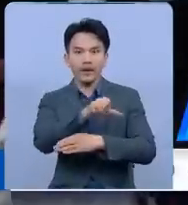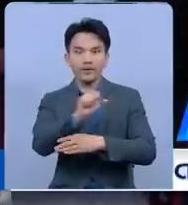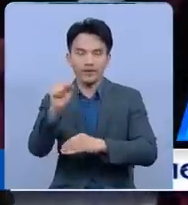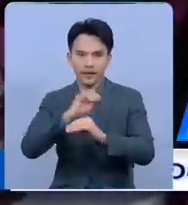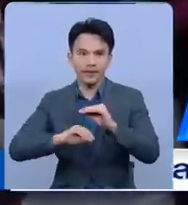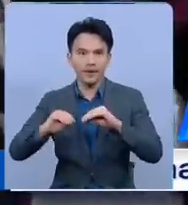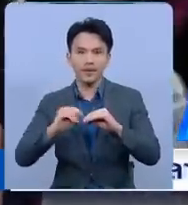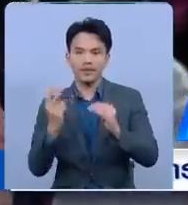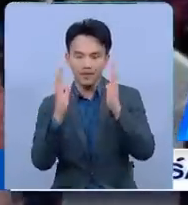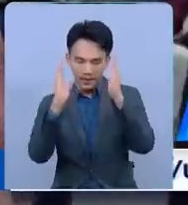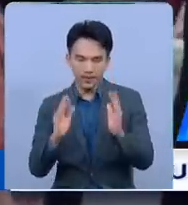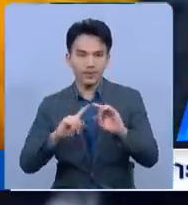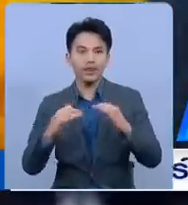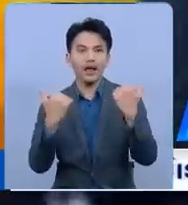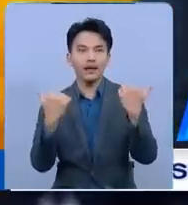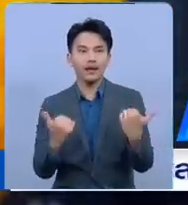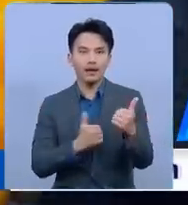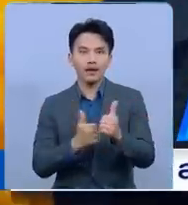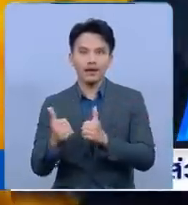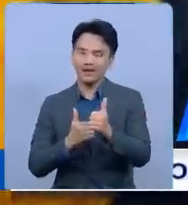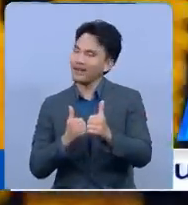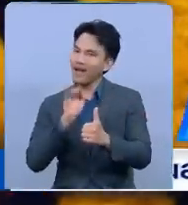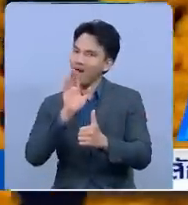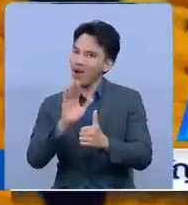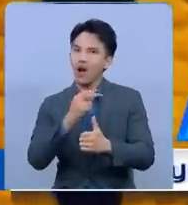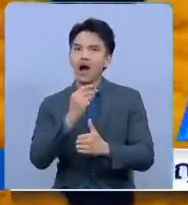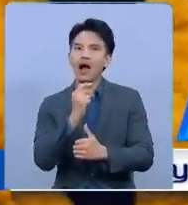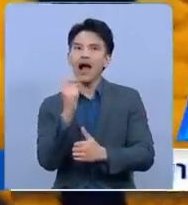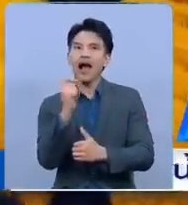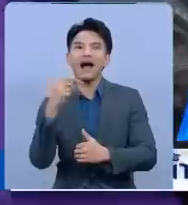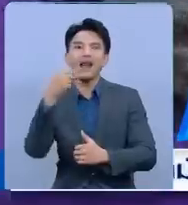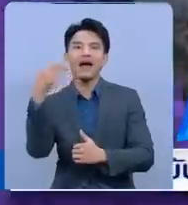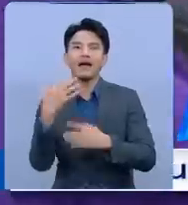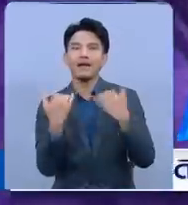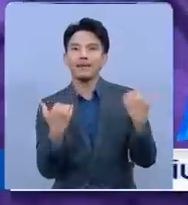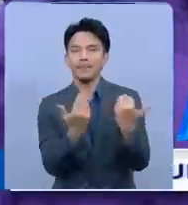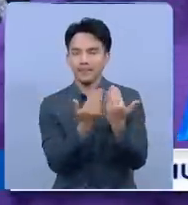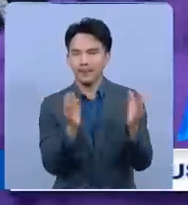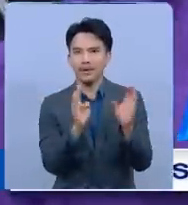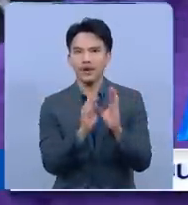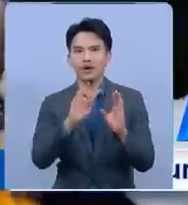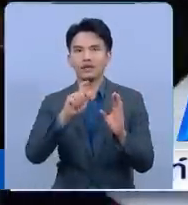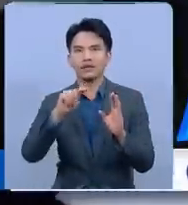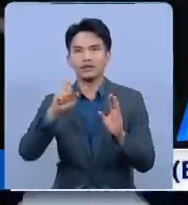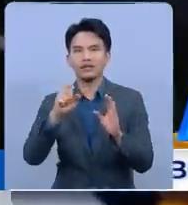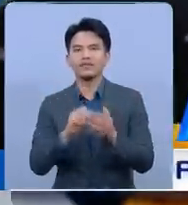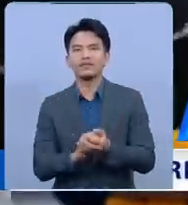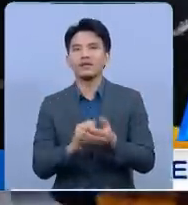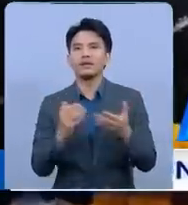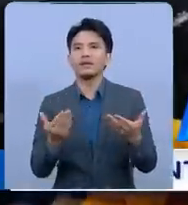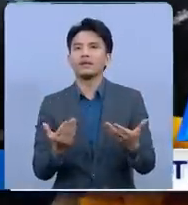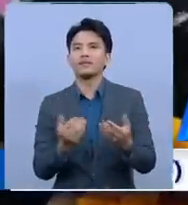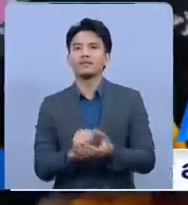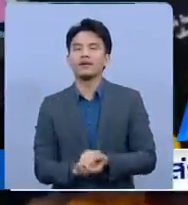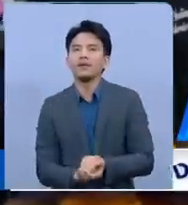เป็น2คนแต่ว่าการลงแข่งในสนามเดียวกันของอาหลานะคะก็ทำให้ตระกูลกิตติธเนศวรหมดหวังเดินเข้าสภ